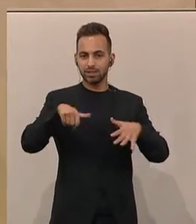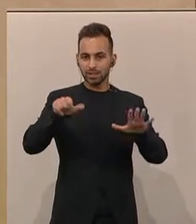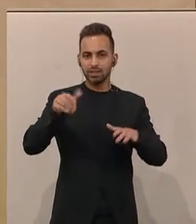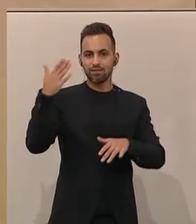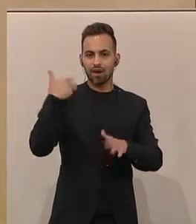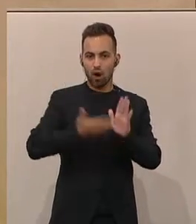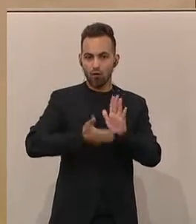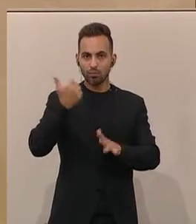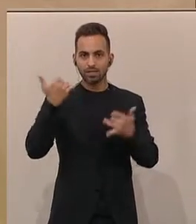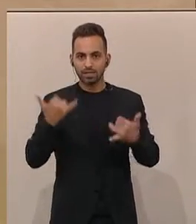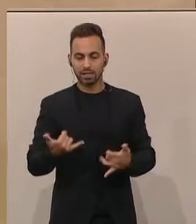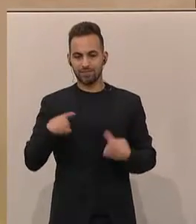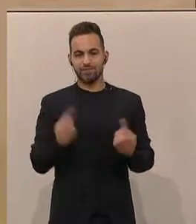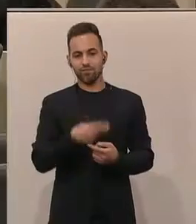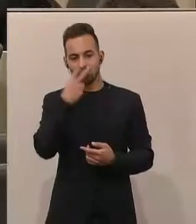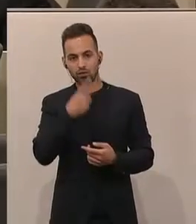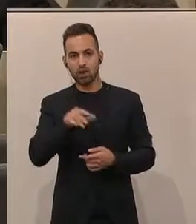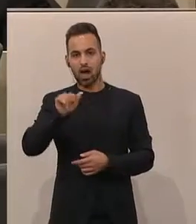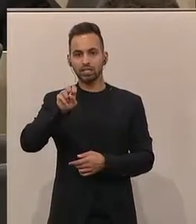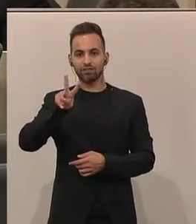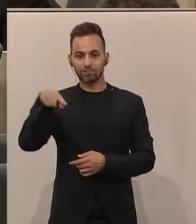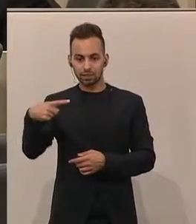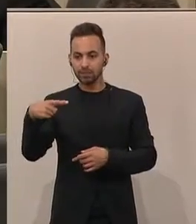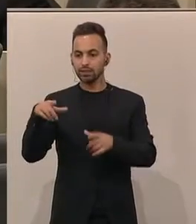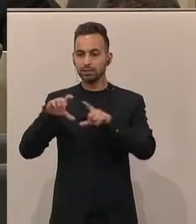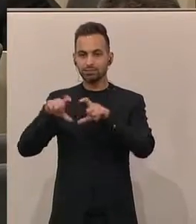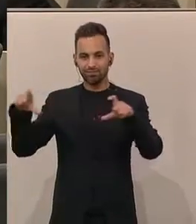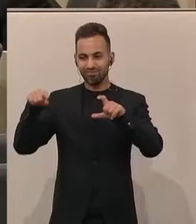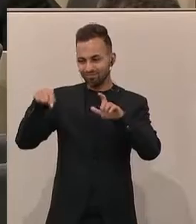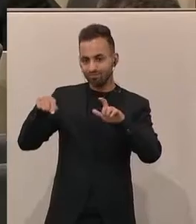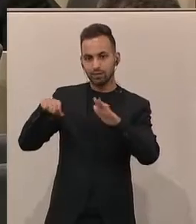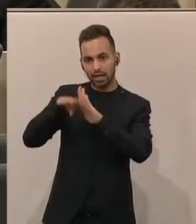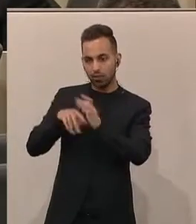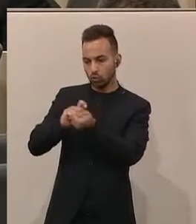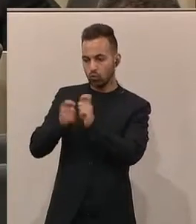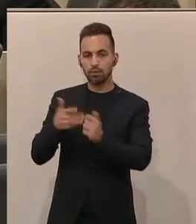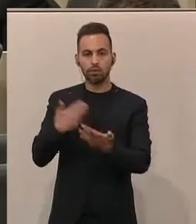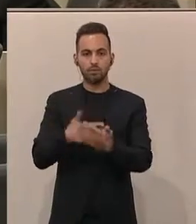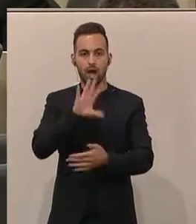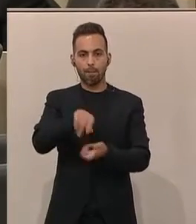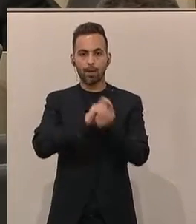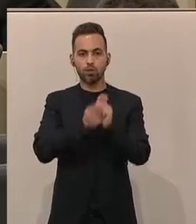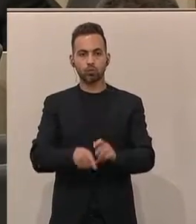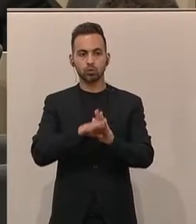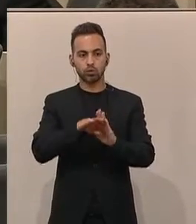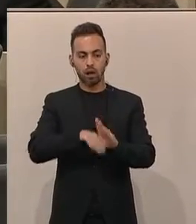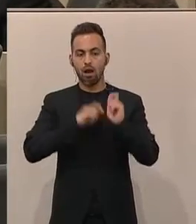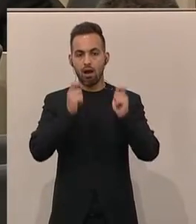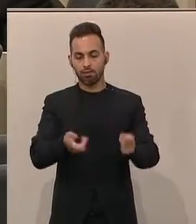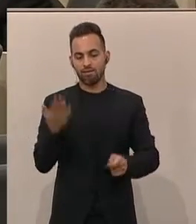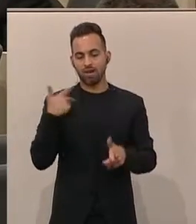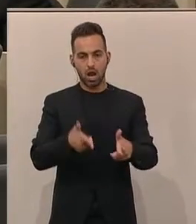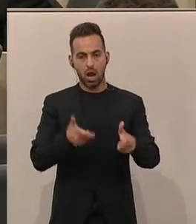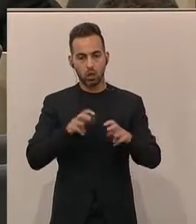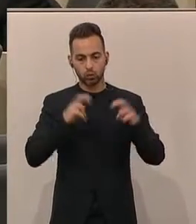nun jetzt die Gelegenheit wahr, um auch das im ASVG neu zu regeln. Und deswegen haben wir auch diesen Abänderungsantrag im Ausschuss eingebracht. Und